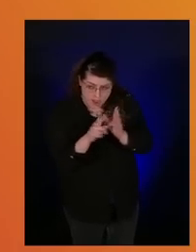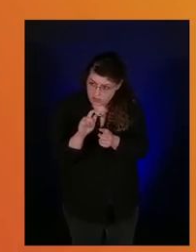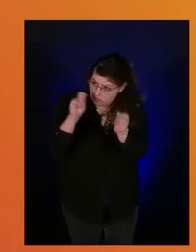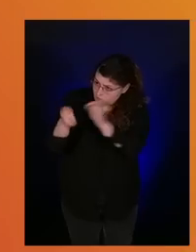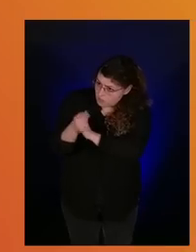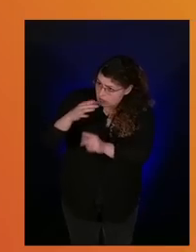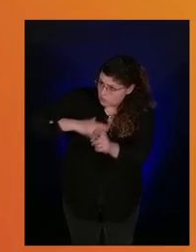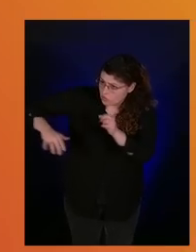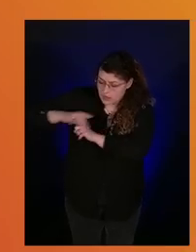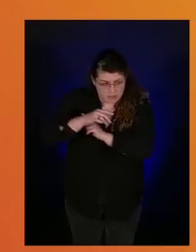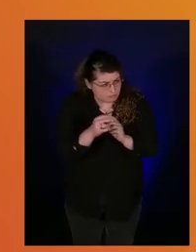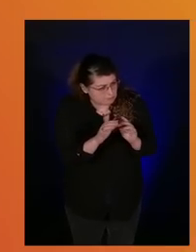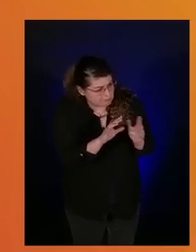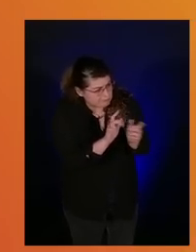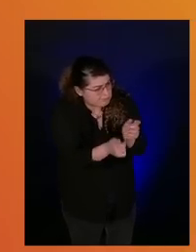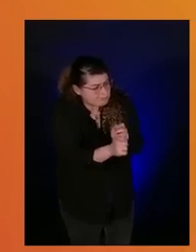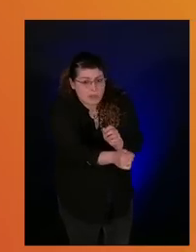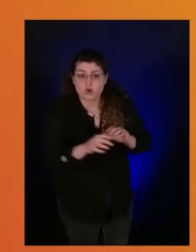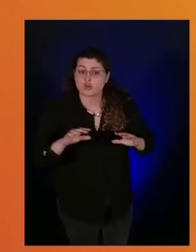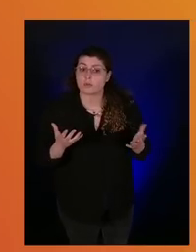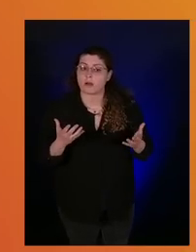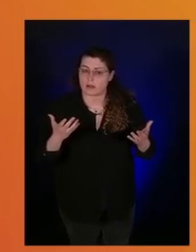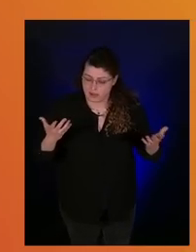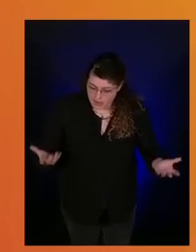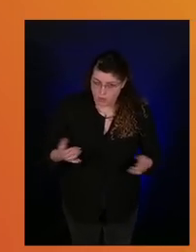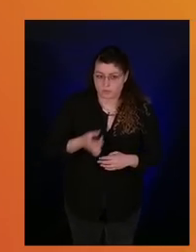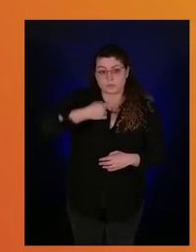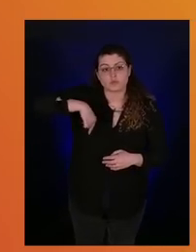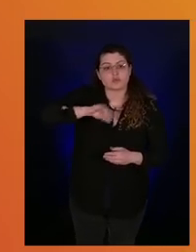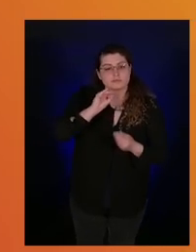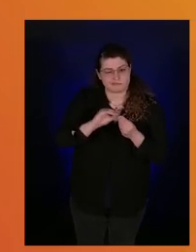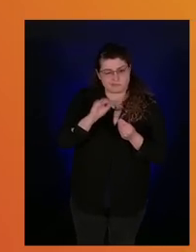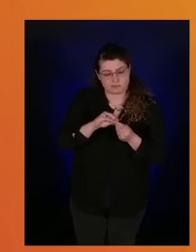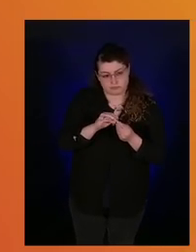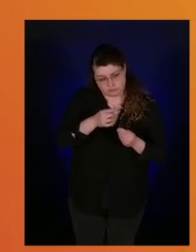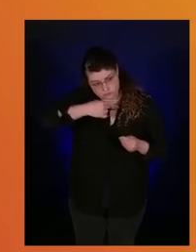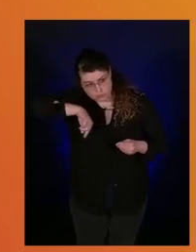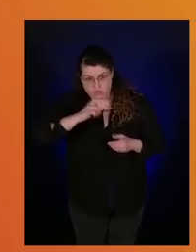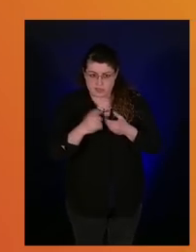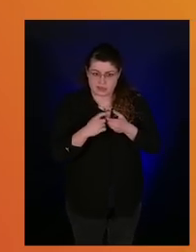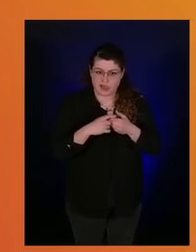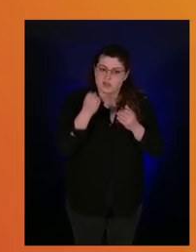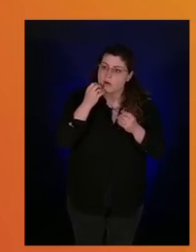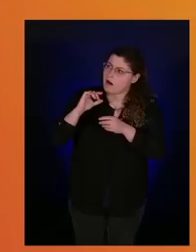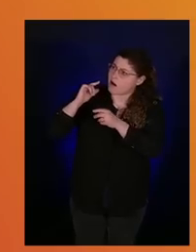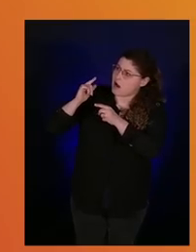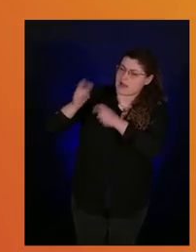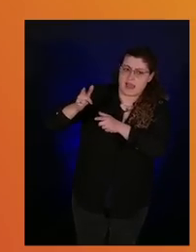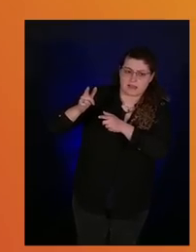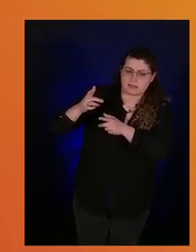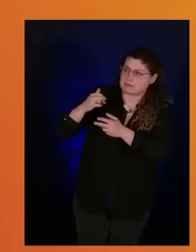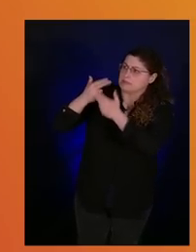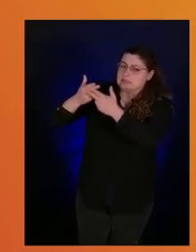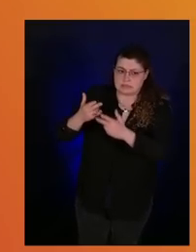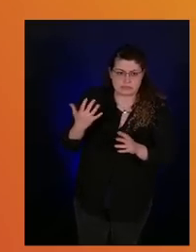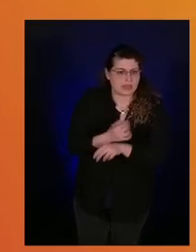sociale? Voici les questions qui se posent de notre syndicalisme trop habitué à riposter aux attaques. Quel bel enjeu